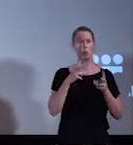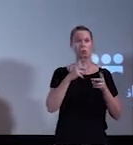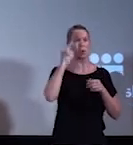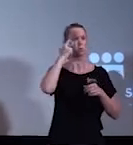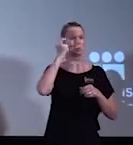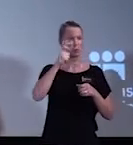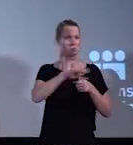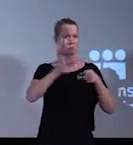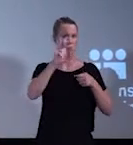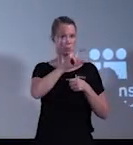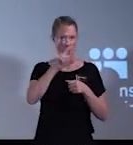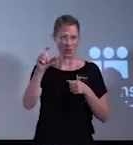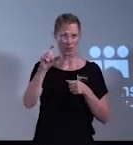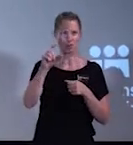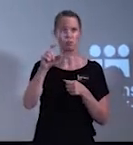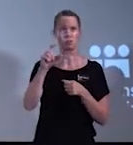övertygad om att branschen...